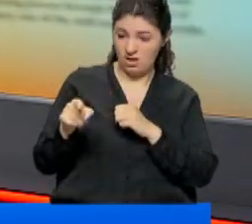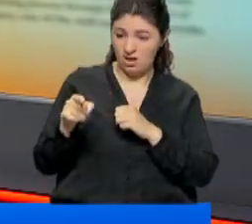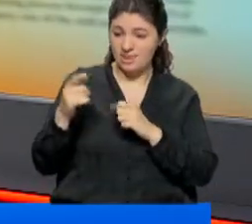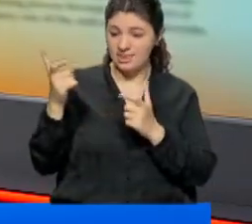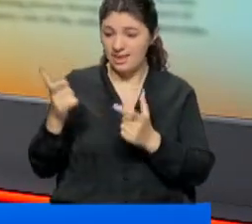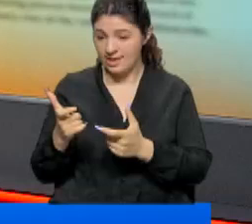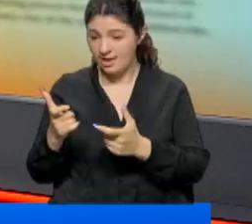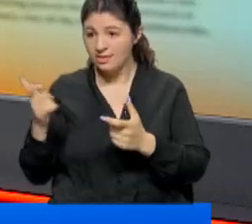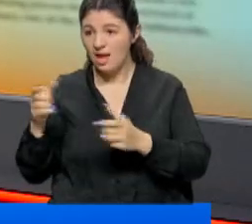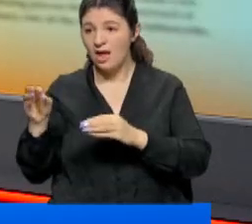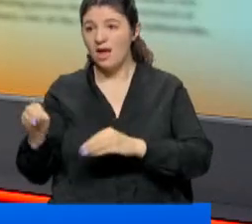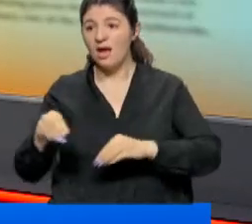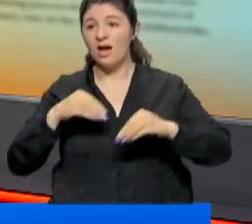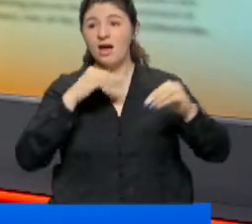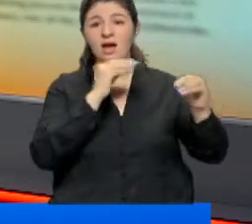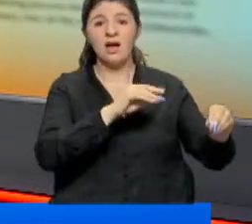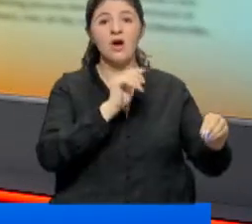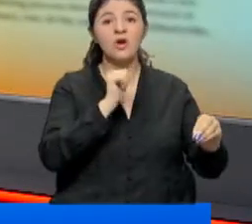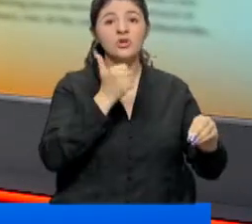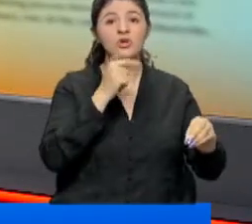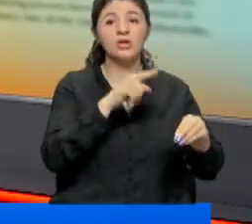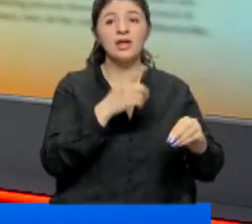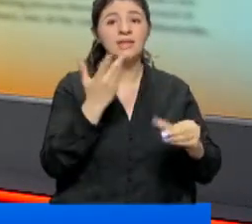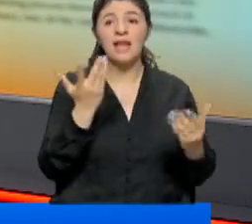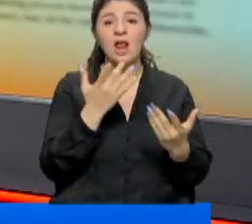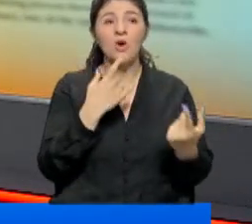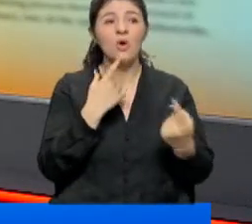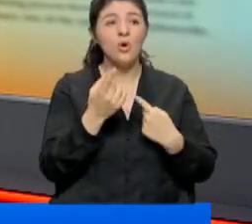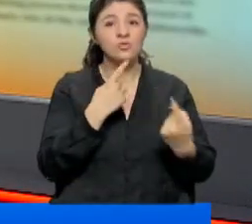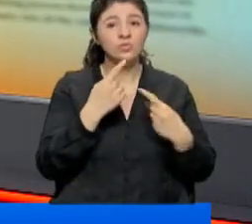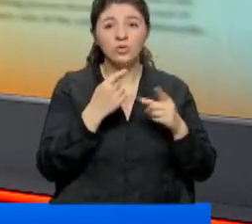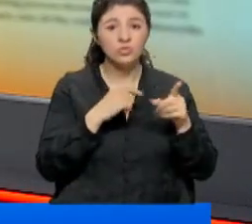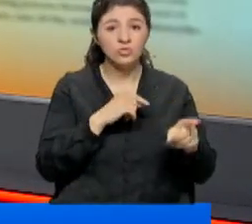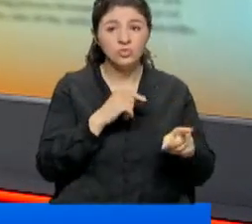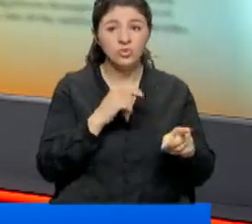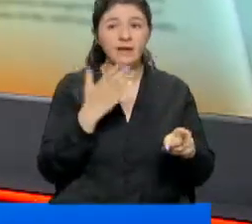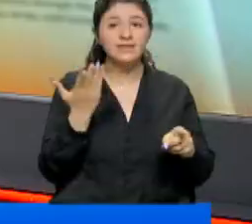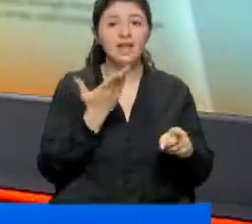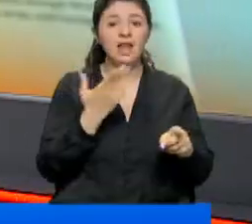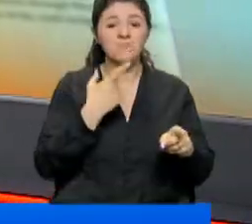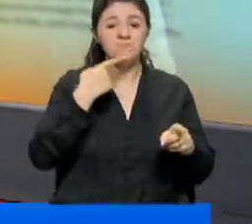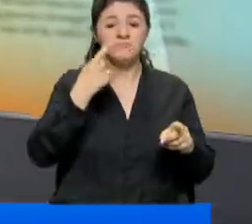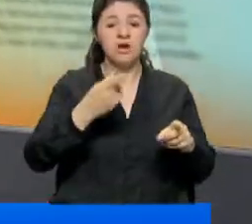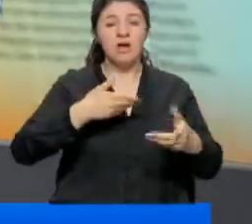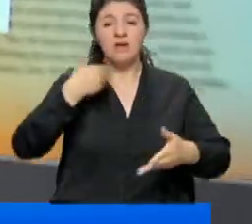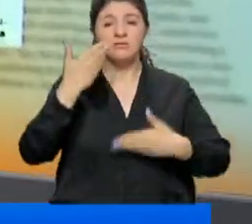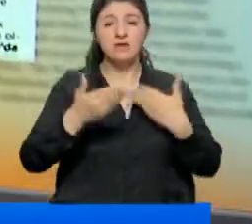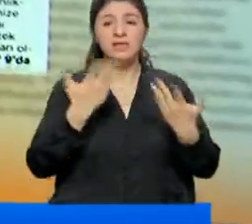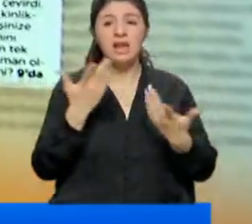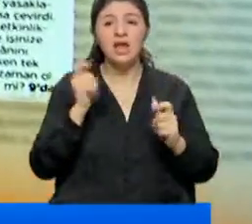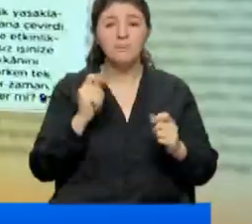nereden nereye getirdik o günlerde neleri konuşuyorduk ve leri vade ediyorduk